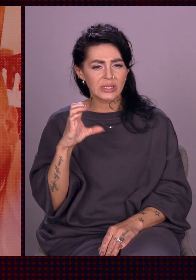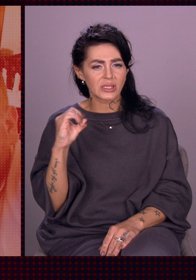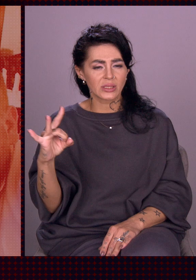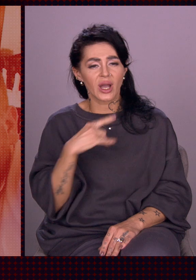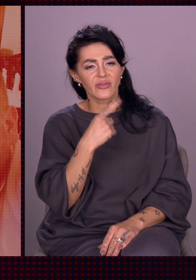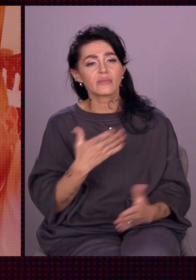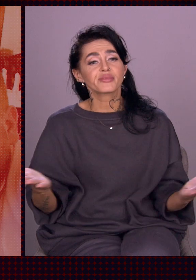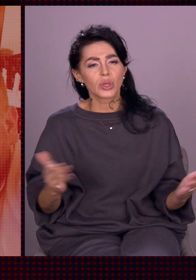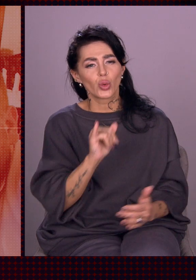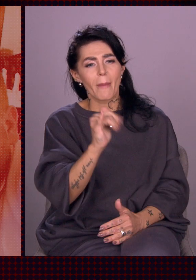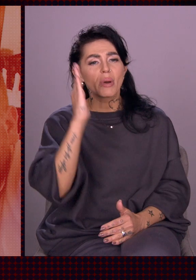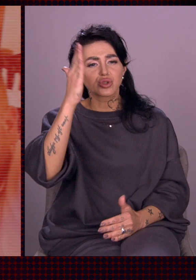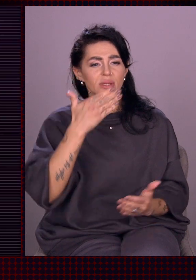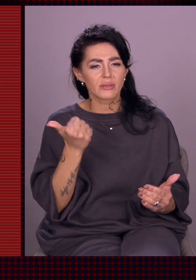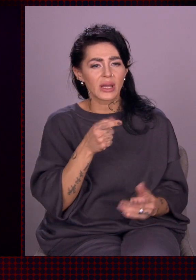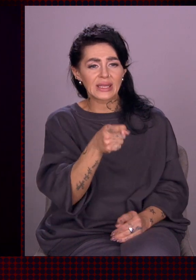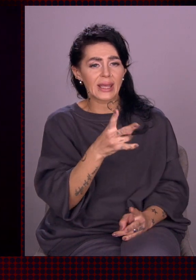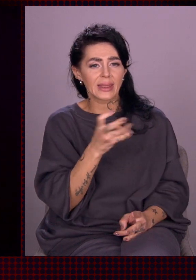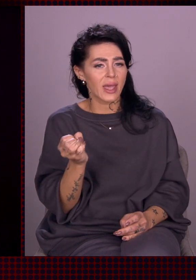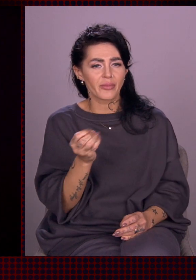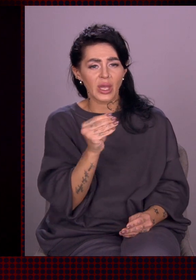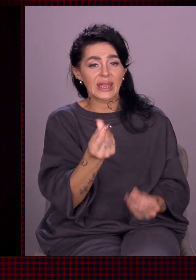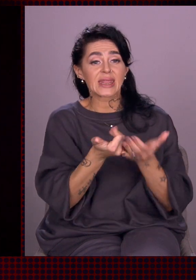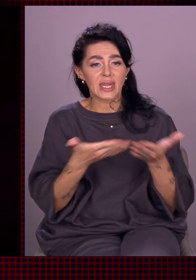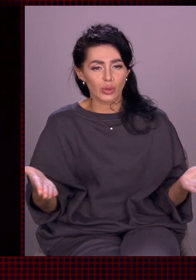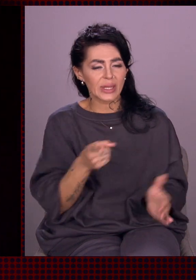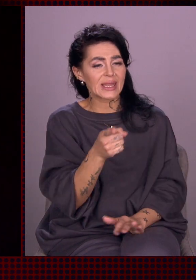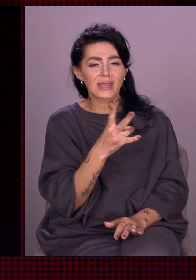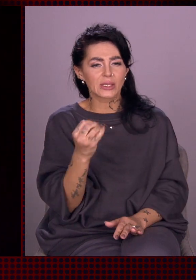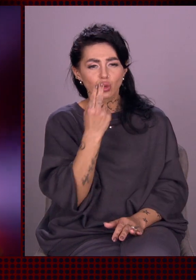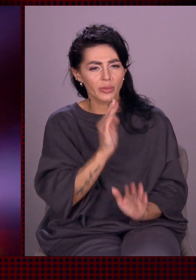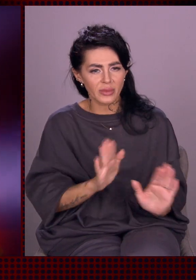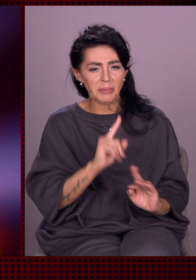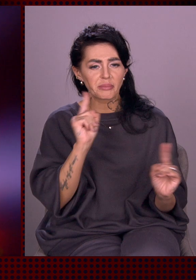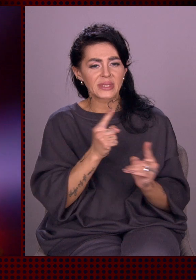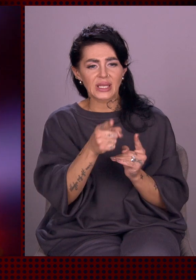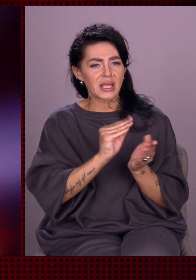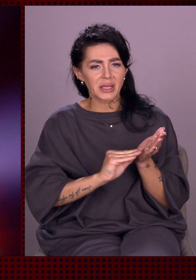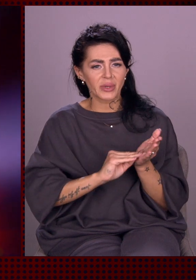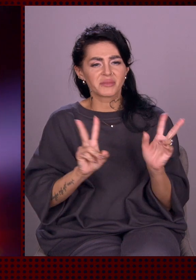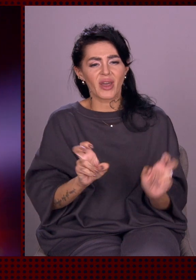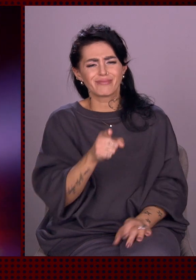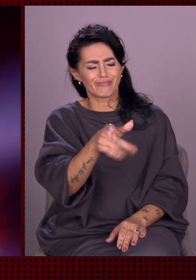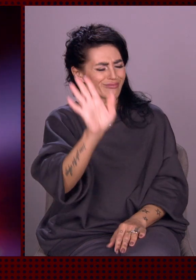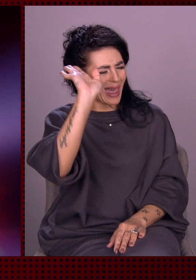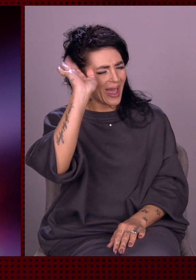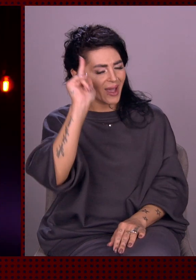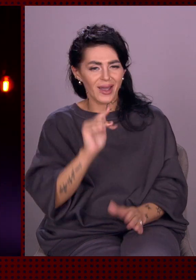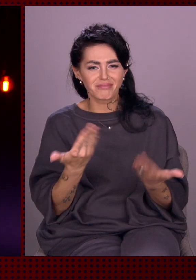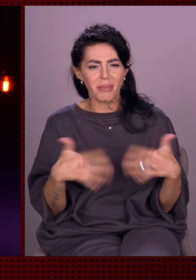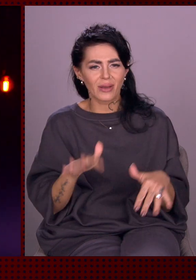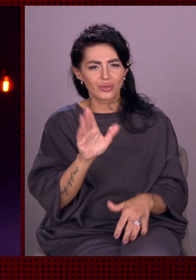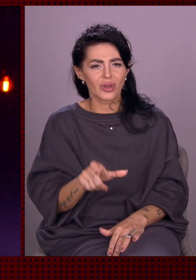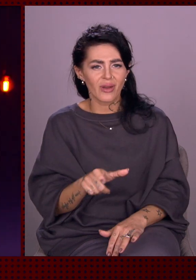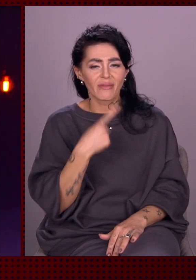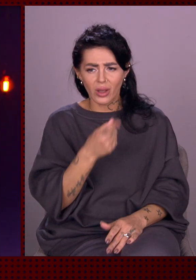нема майбутнього. Дивися, ти не смазлівий, грошей в тебе нема, пісні ти не пишеш, ти пропаща людина. Я кажу, дякую, ти